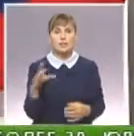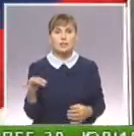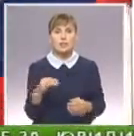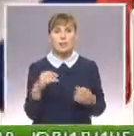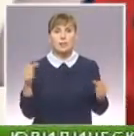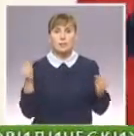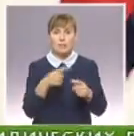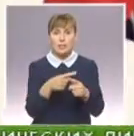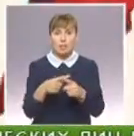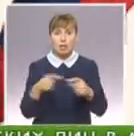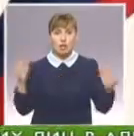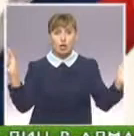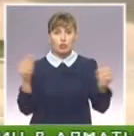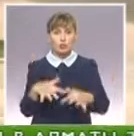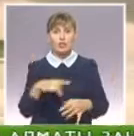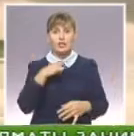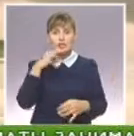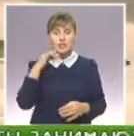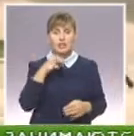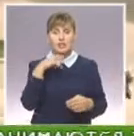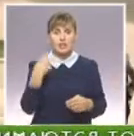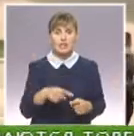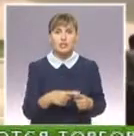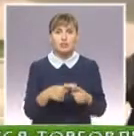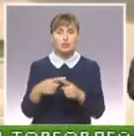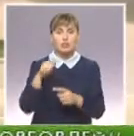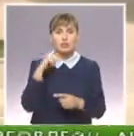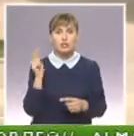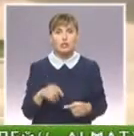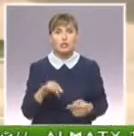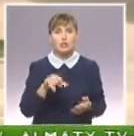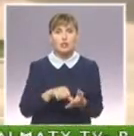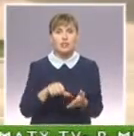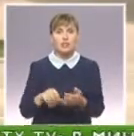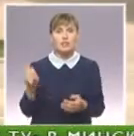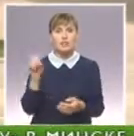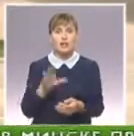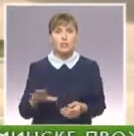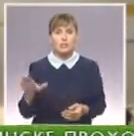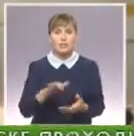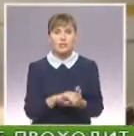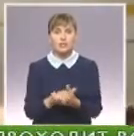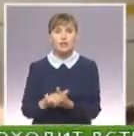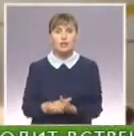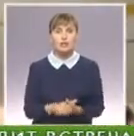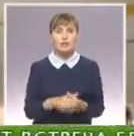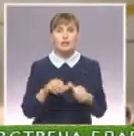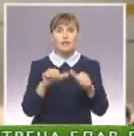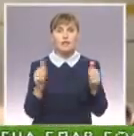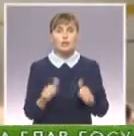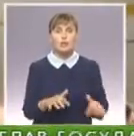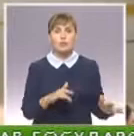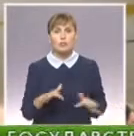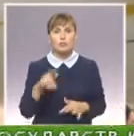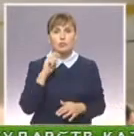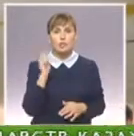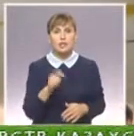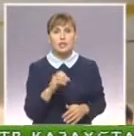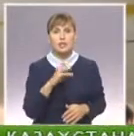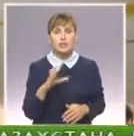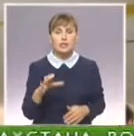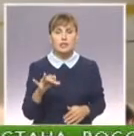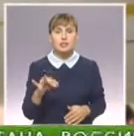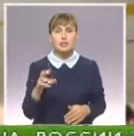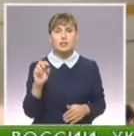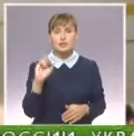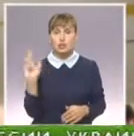Белоруссии съехались президенты Казахстана, России, Украины и представители Европейского союза. Формат мероприятия «Украина, ЕС, страны